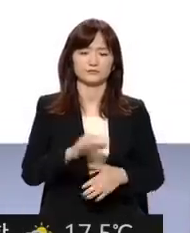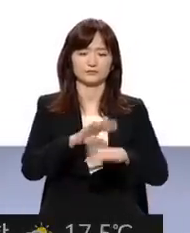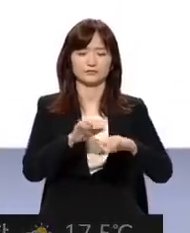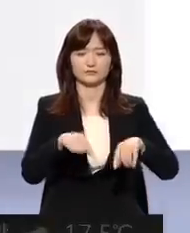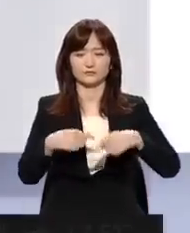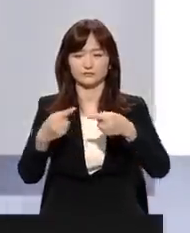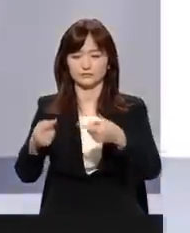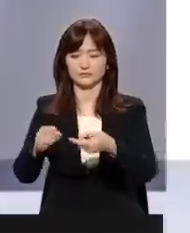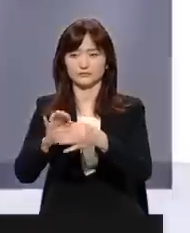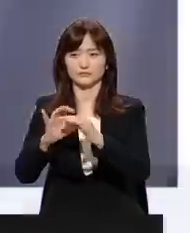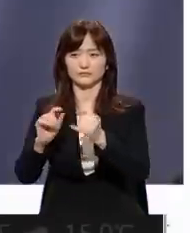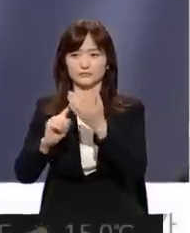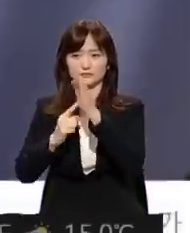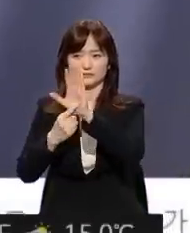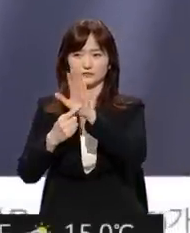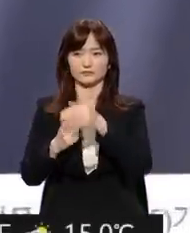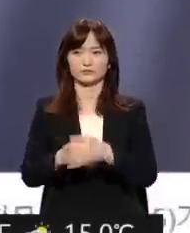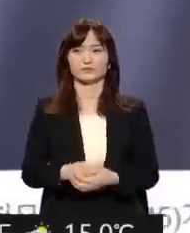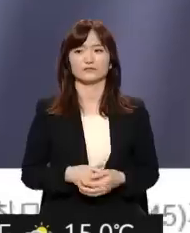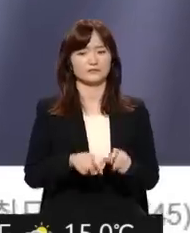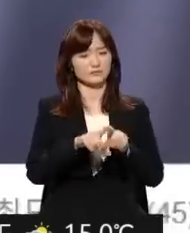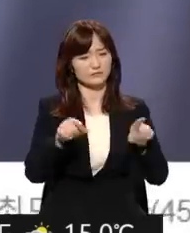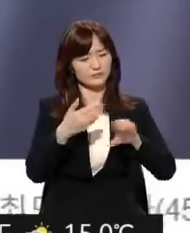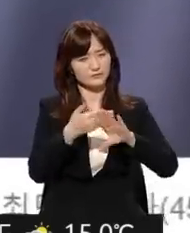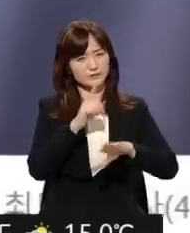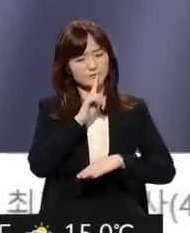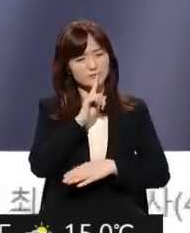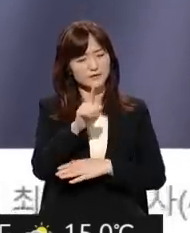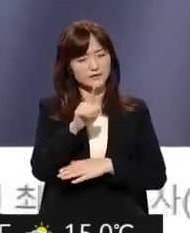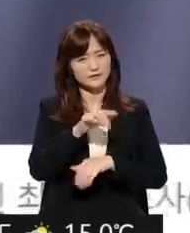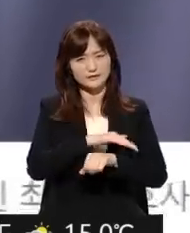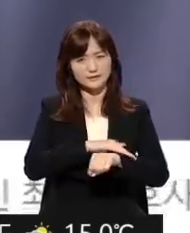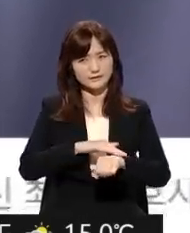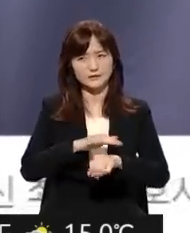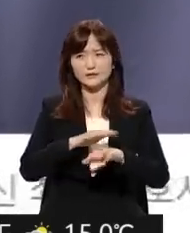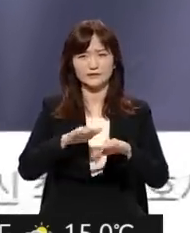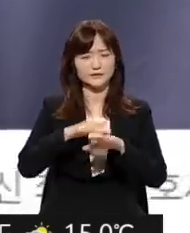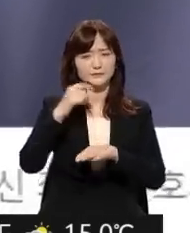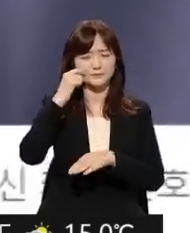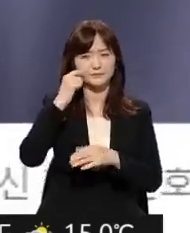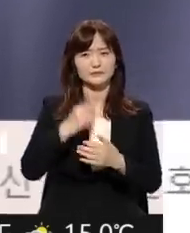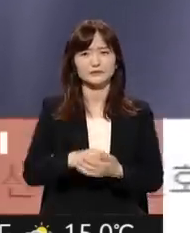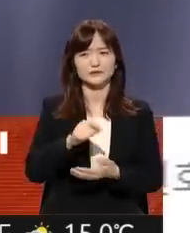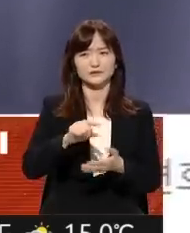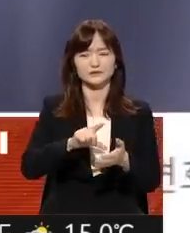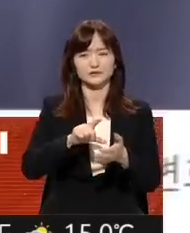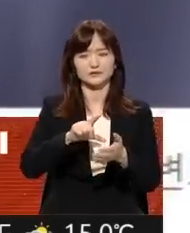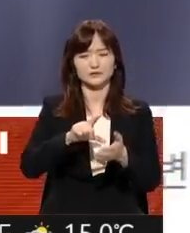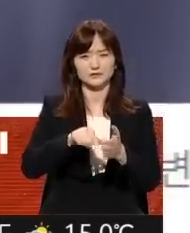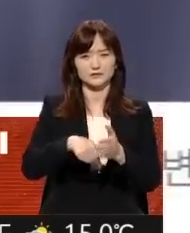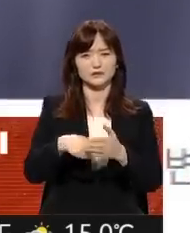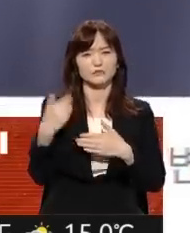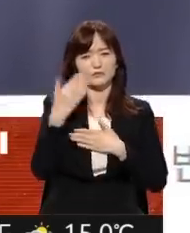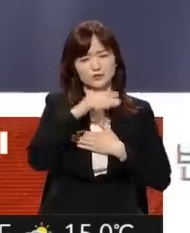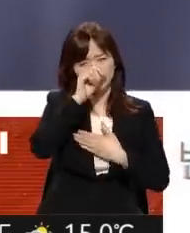출연했던 한 관계자에 따르면요. 이 평소와 달리 말이 좀 꼬인다는 느낌을 받았고 이 그 당시에는 컨디션이 안 좋은가